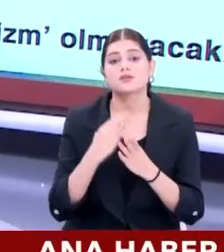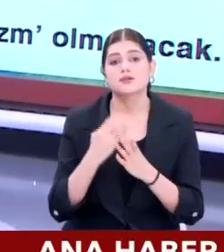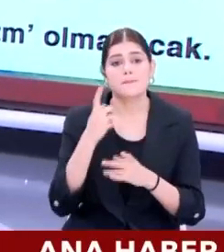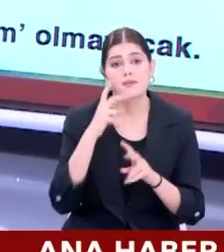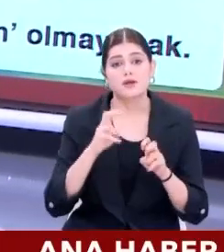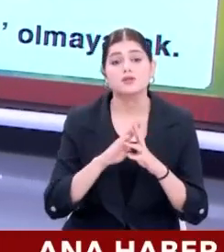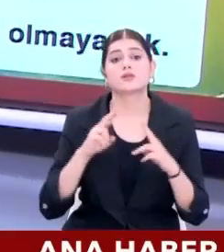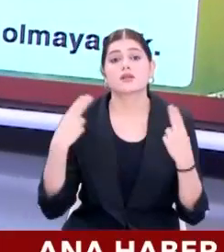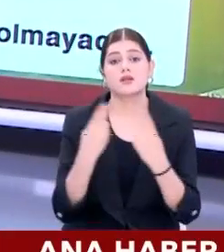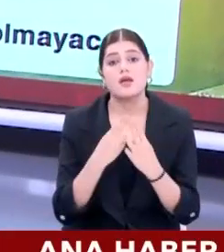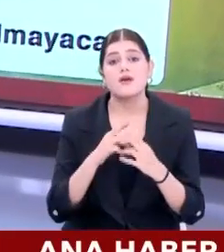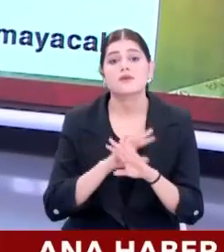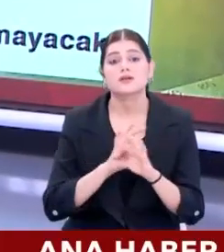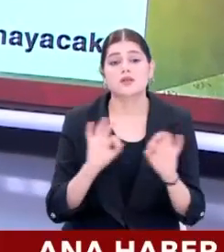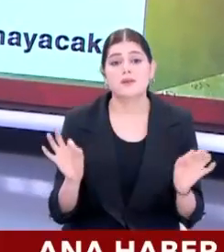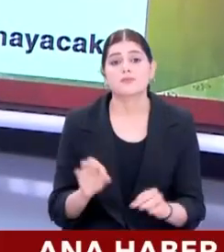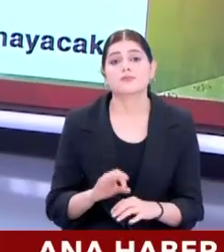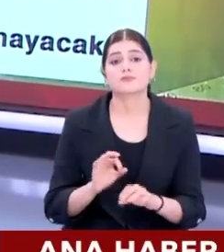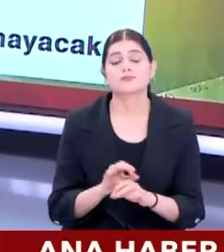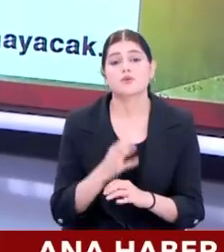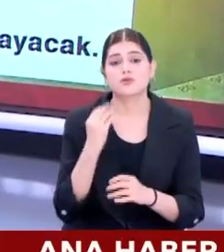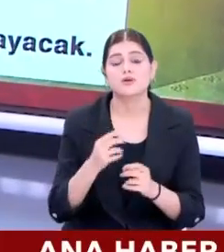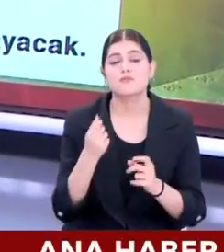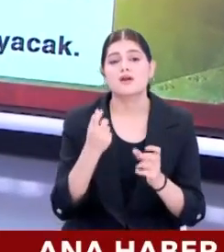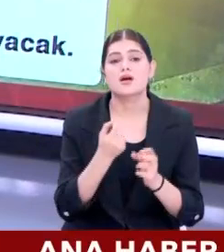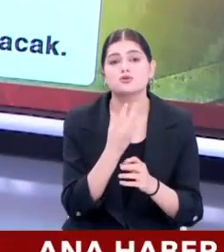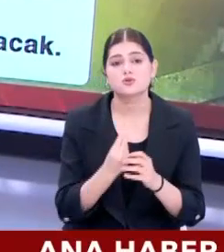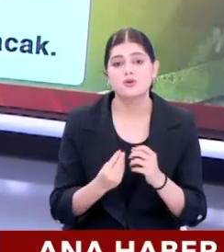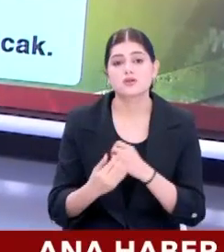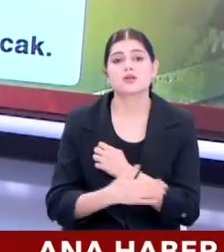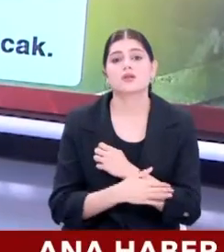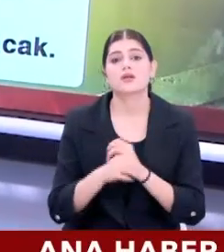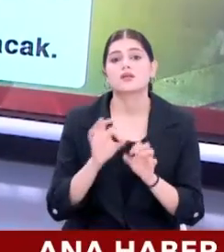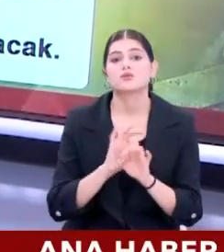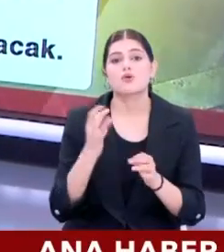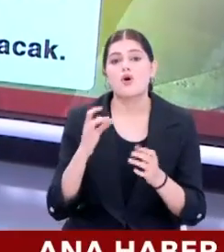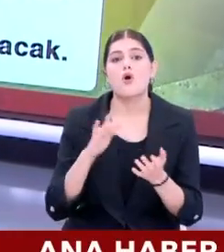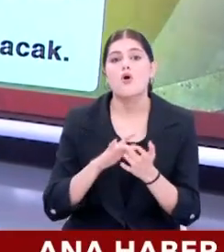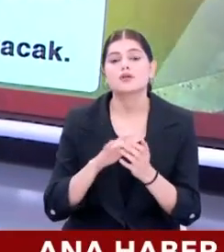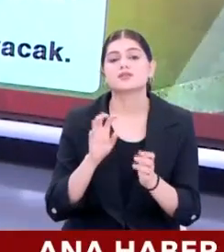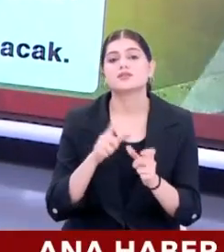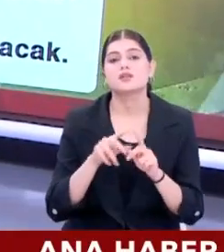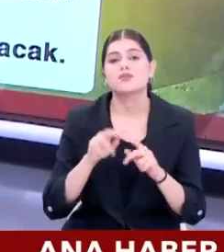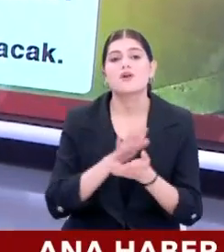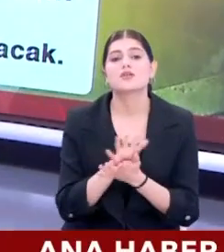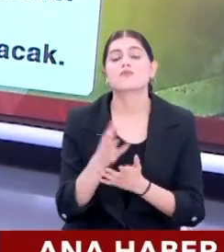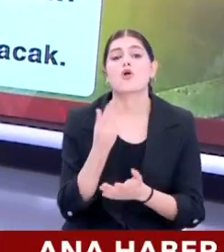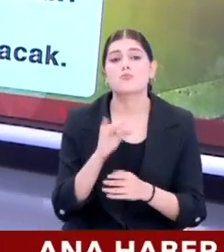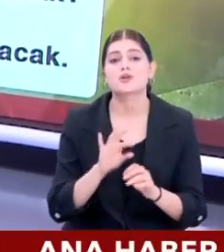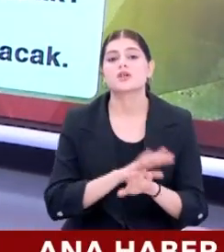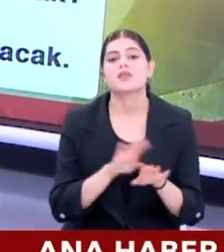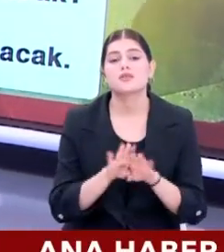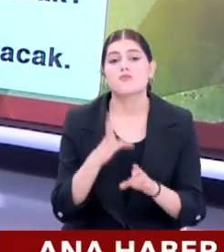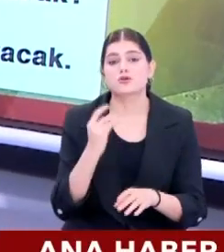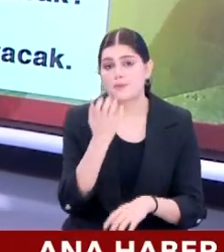Evrensel ilkeler belli bir ölçüde olacak hem de dar gelirinin çıkarılılık oldu yani orta sınıfı da ezdirmeyen bir strateji oluşmasını